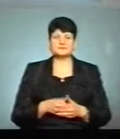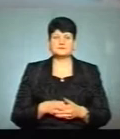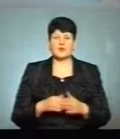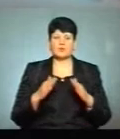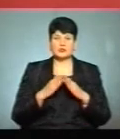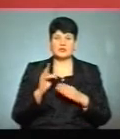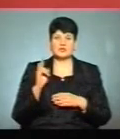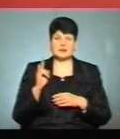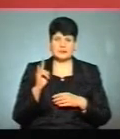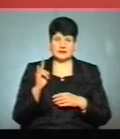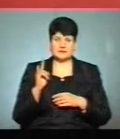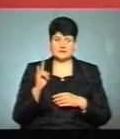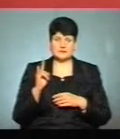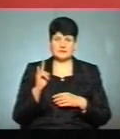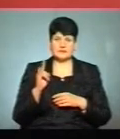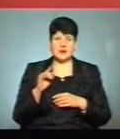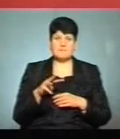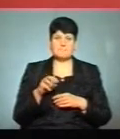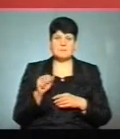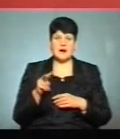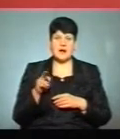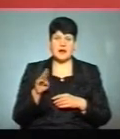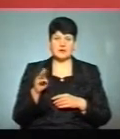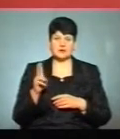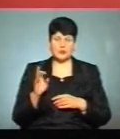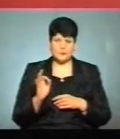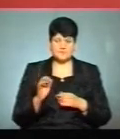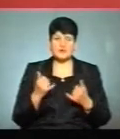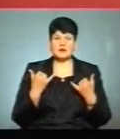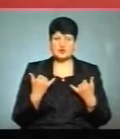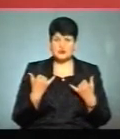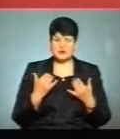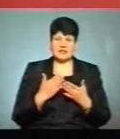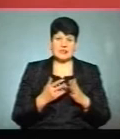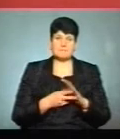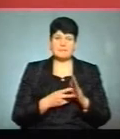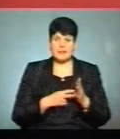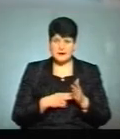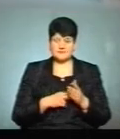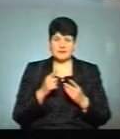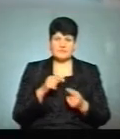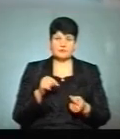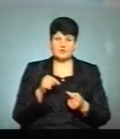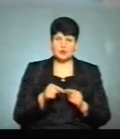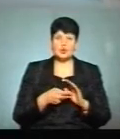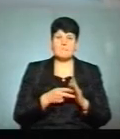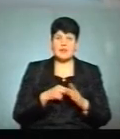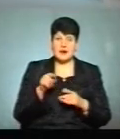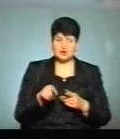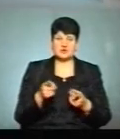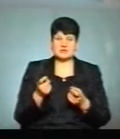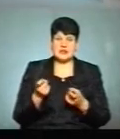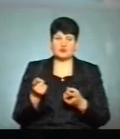будинок дитини, що в народі кажуть, малятко. От. І сьогодні, тобто, є певний план, і відповідно до того плану залучаються